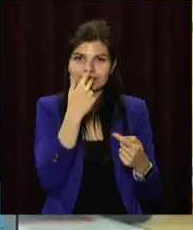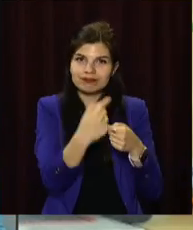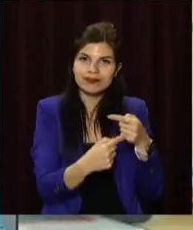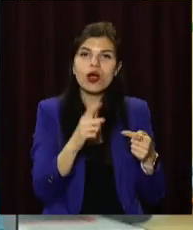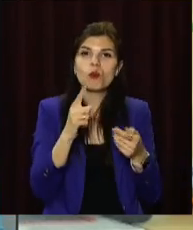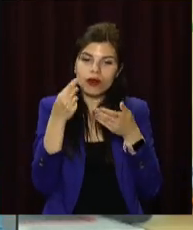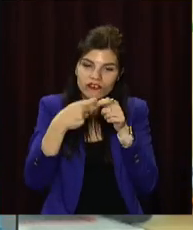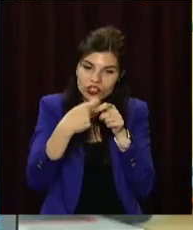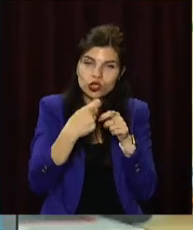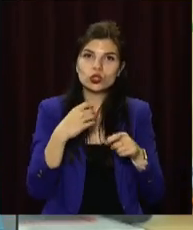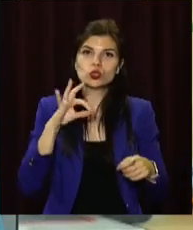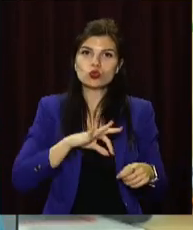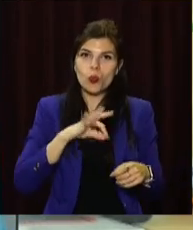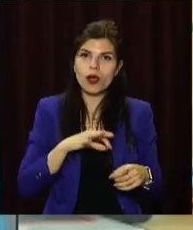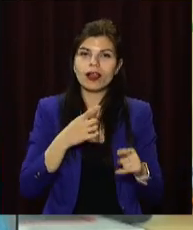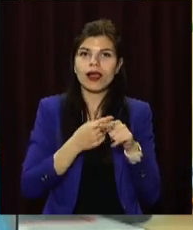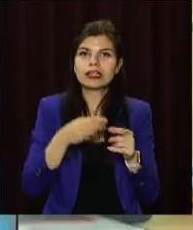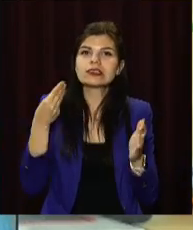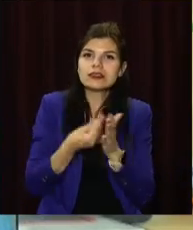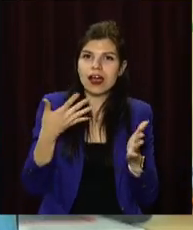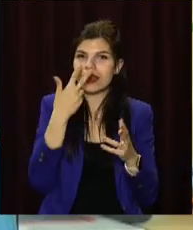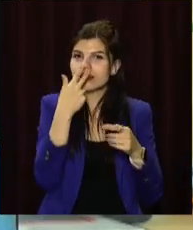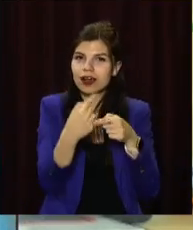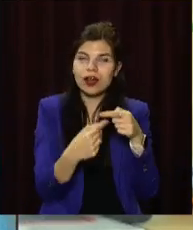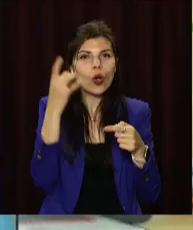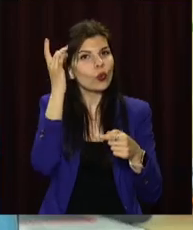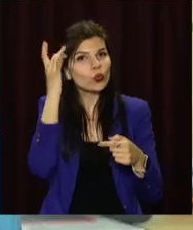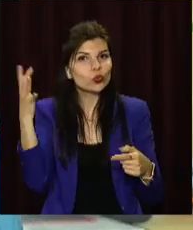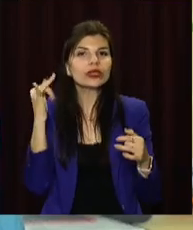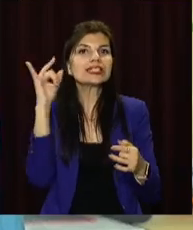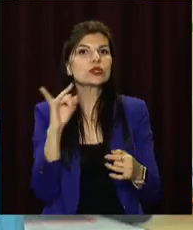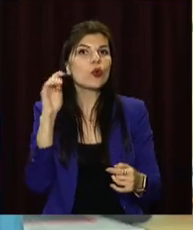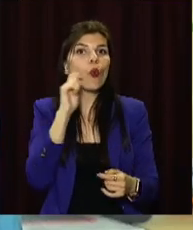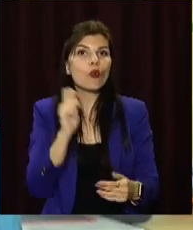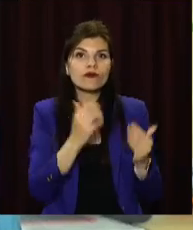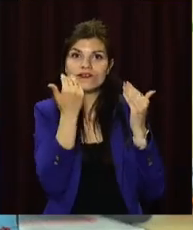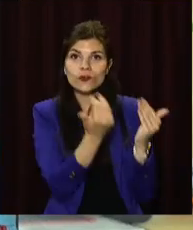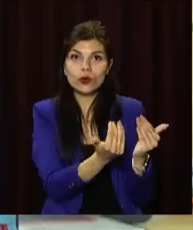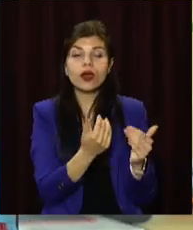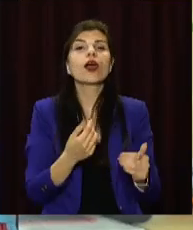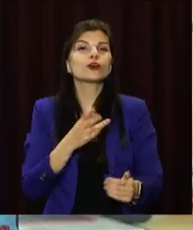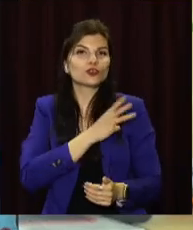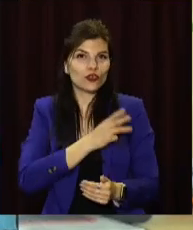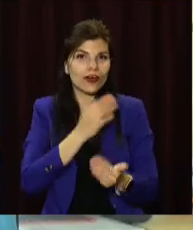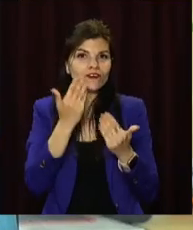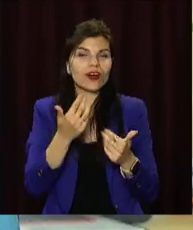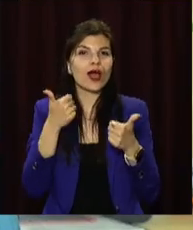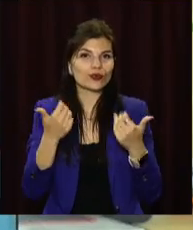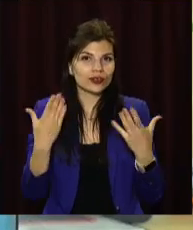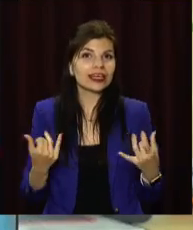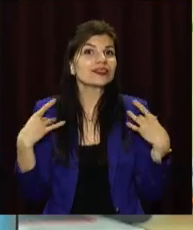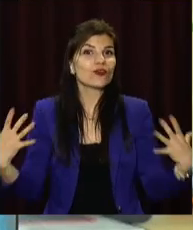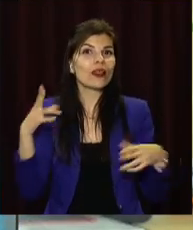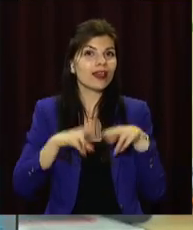вишиті візерунками сорочки – відображення цінностей, традицій, культури та історії українців. Бажаю вам вдалого дня та